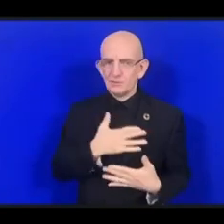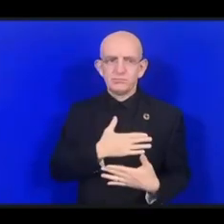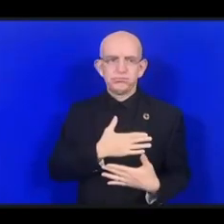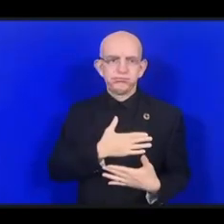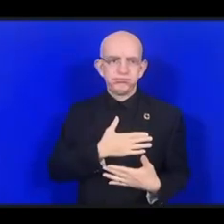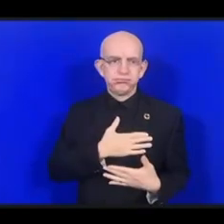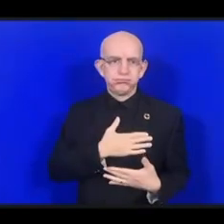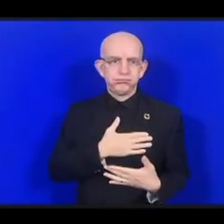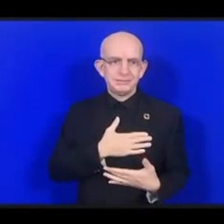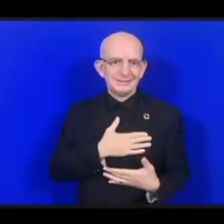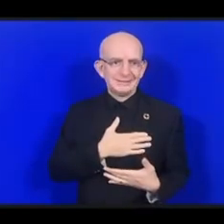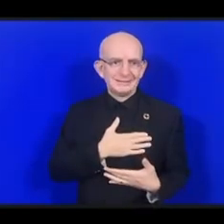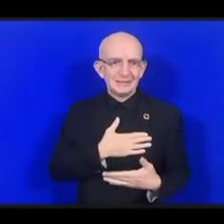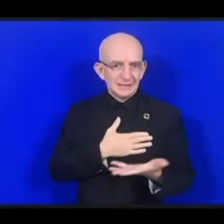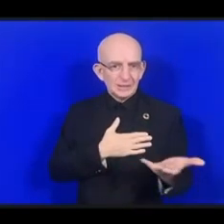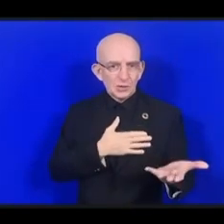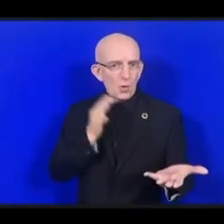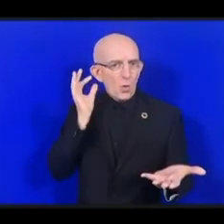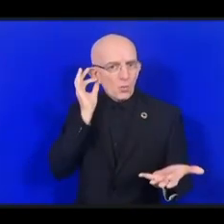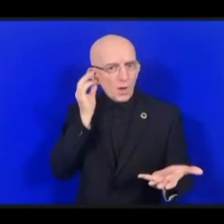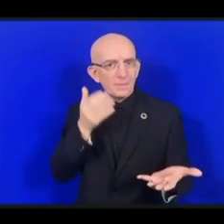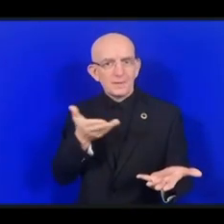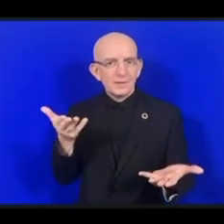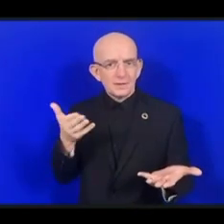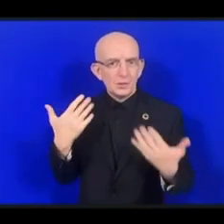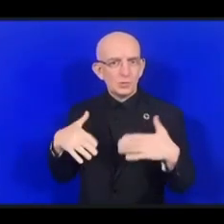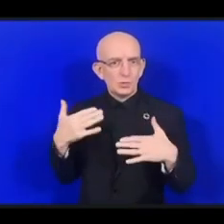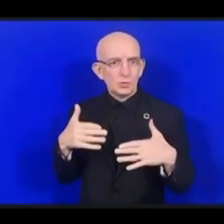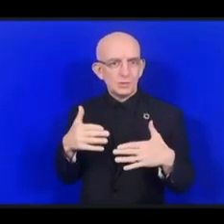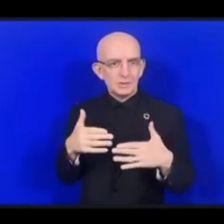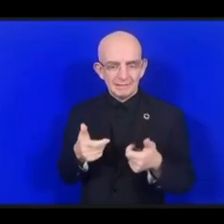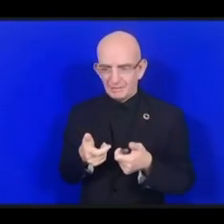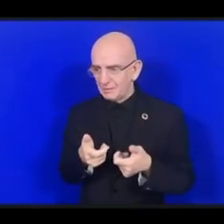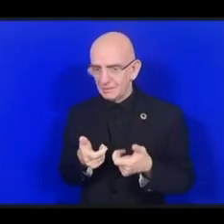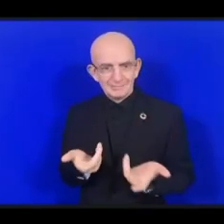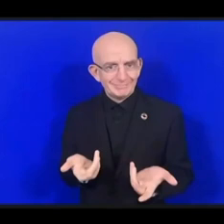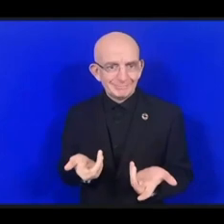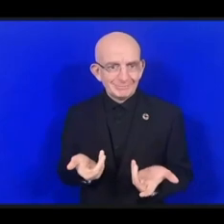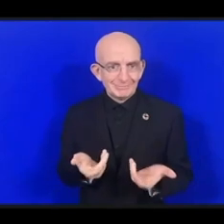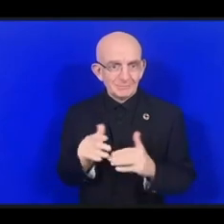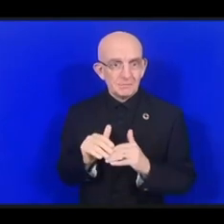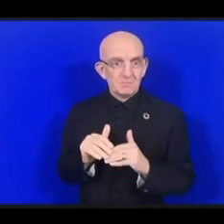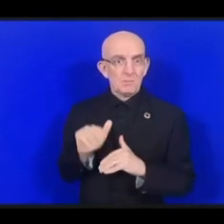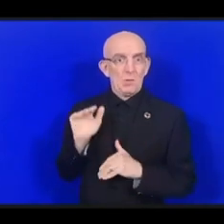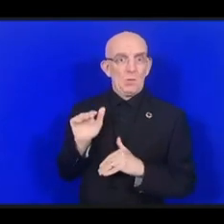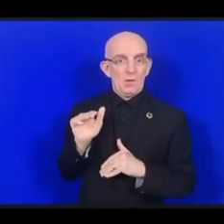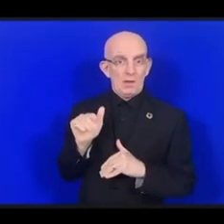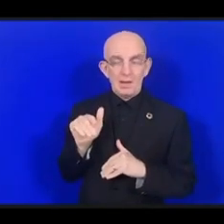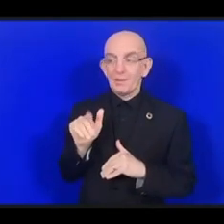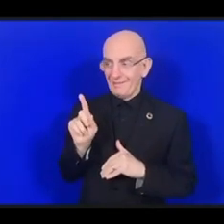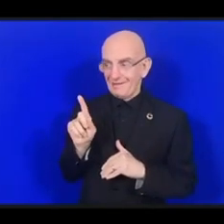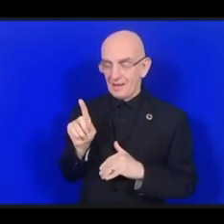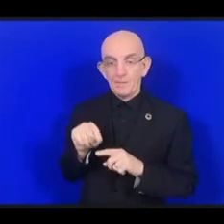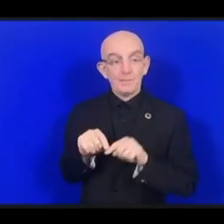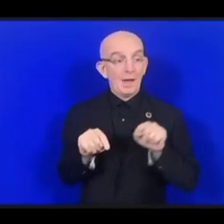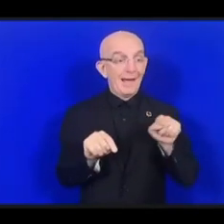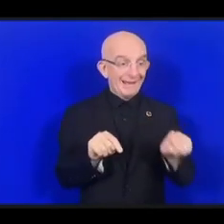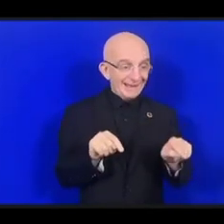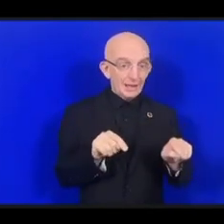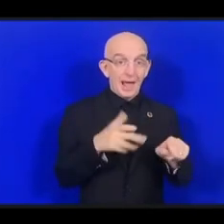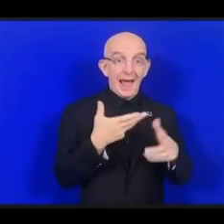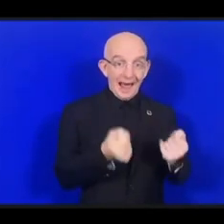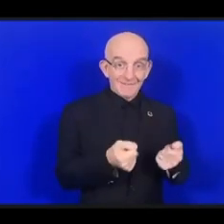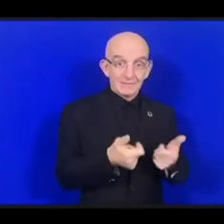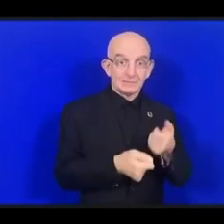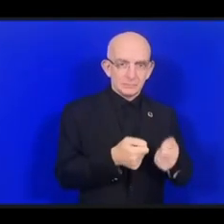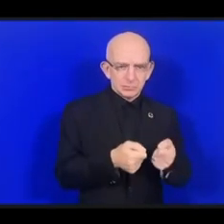仇恨言论是男性的27倍。除了数字鸿沟之外，错误信息、